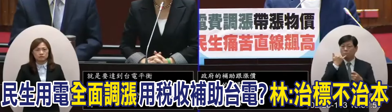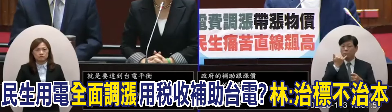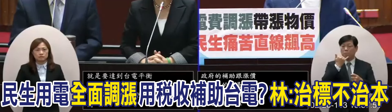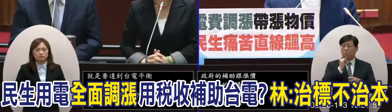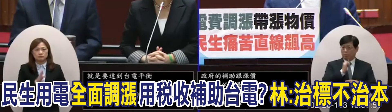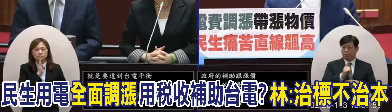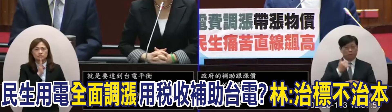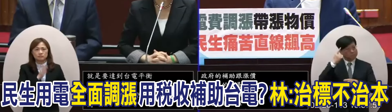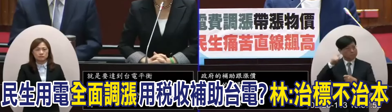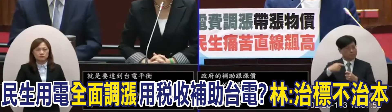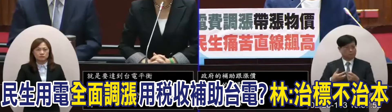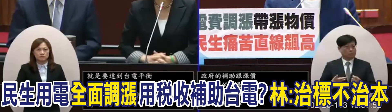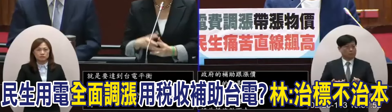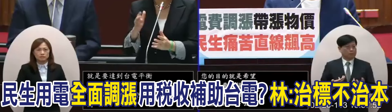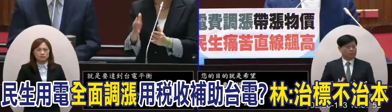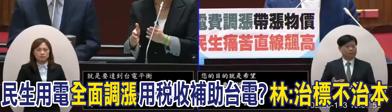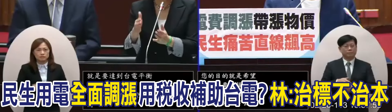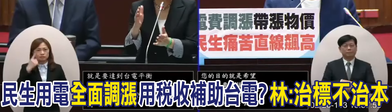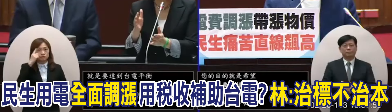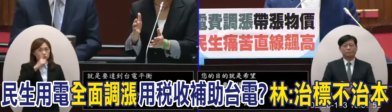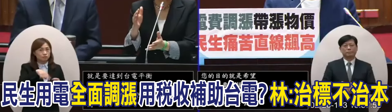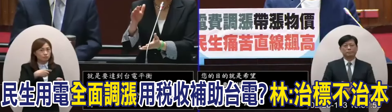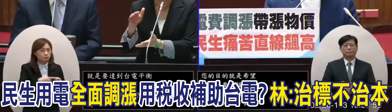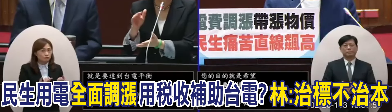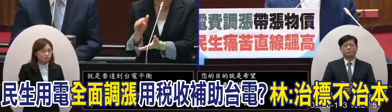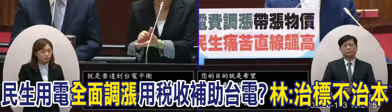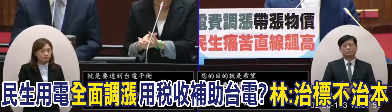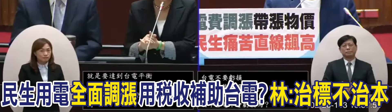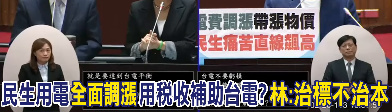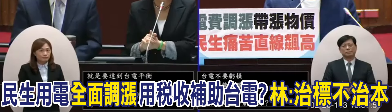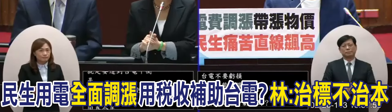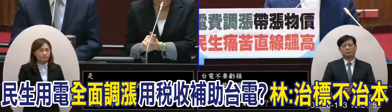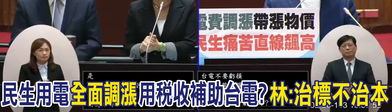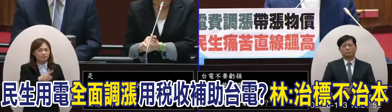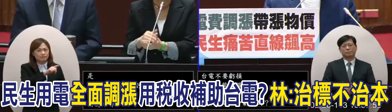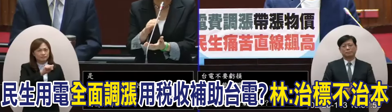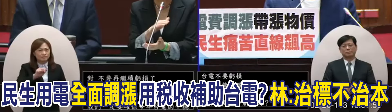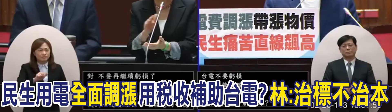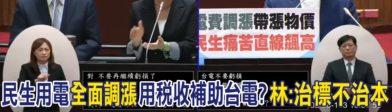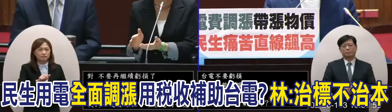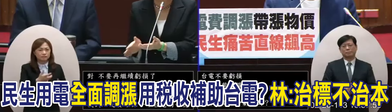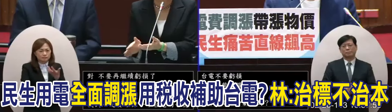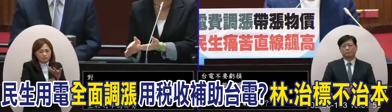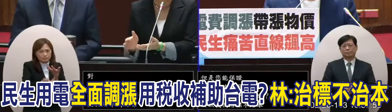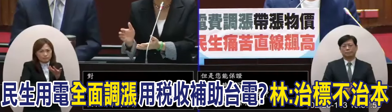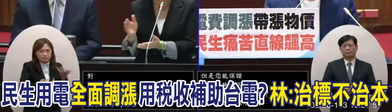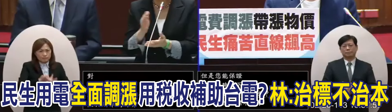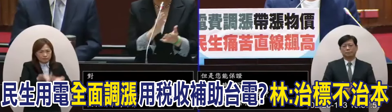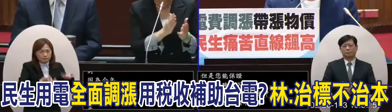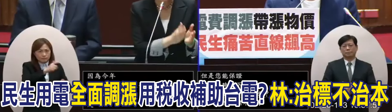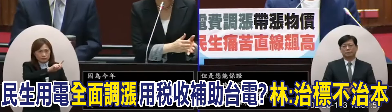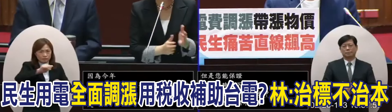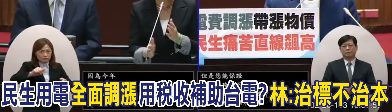让它平稳， 是， 那明年呢？ 明年因为这个相关的燃料价格的部分，国际的波